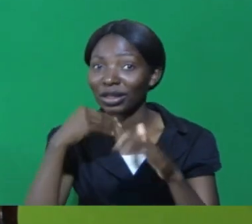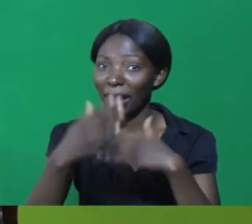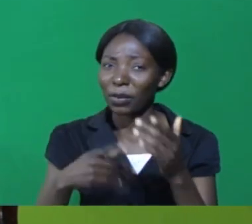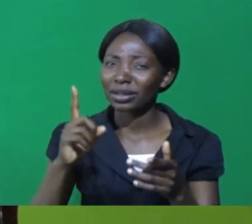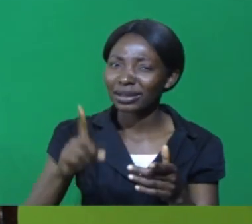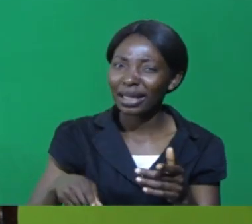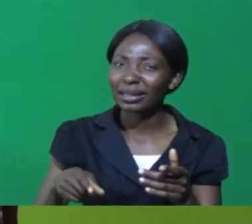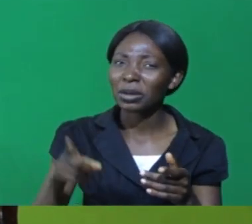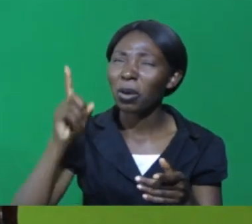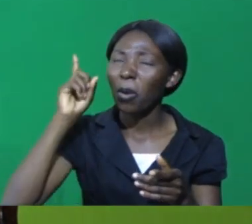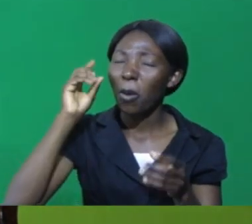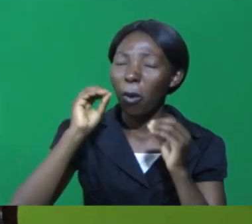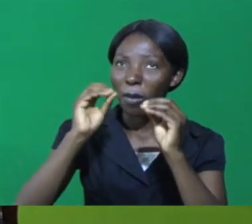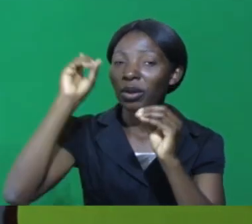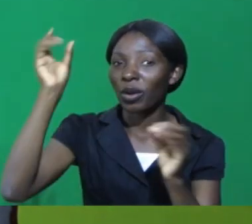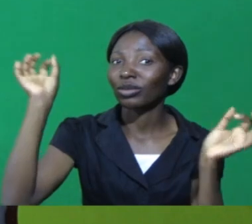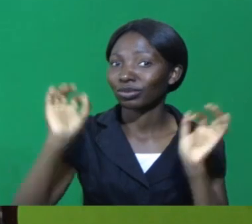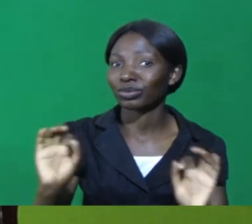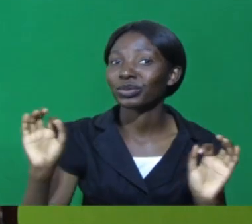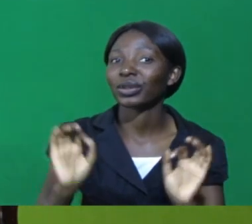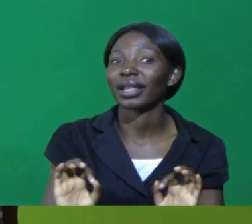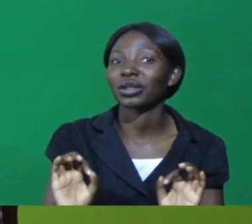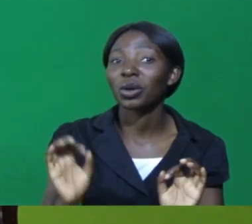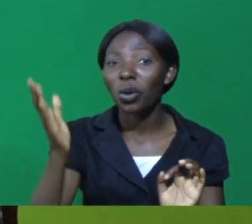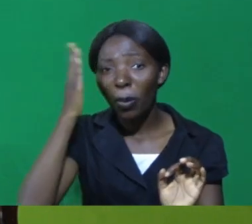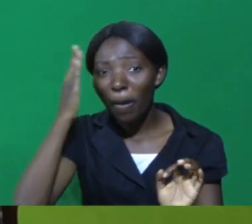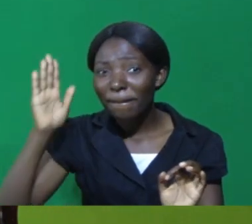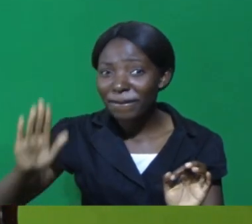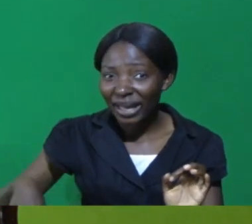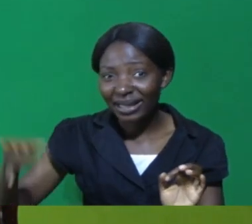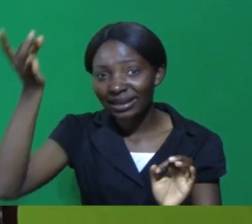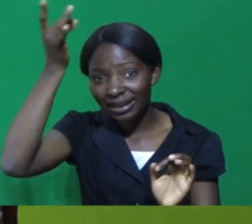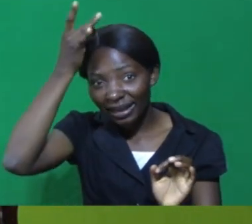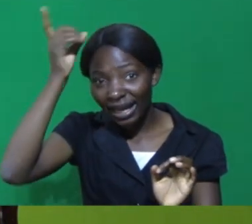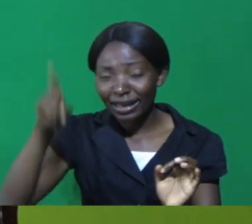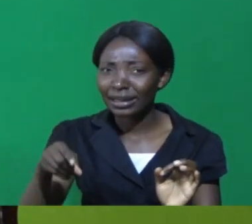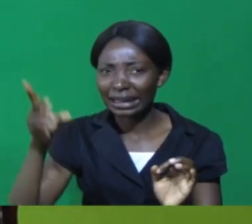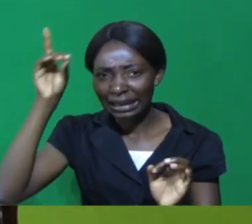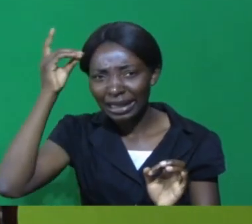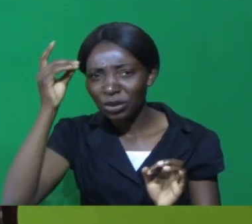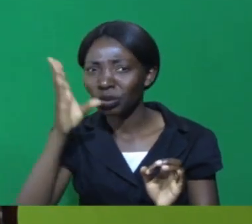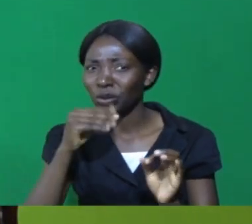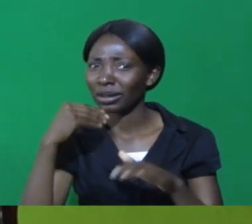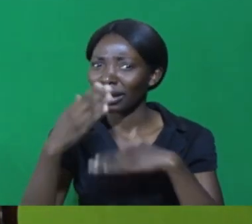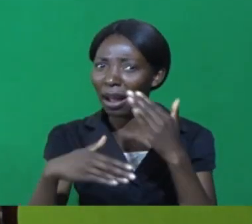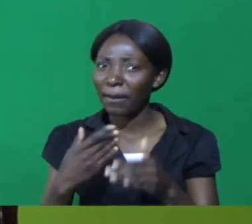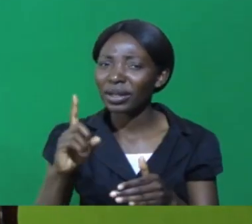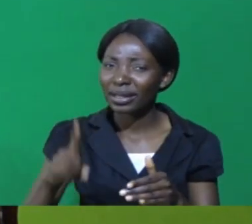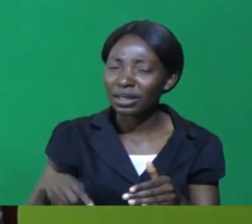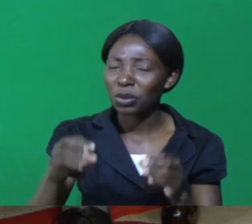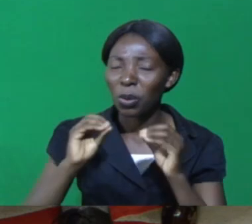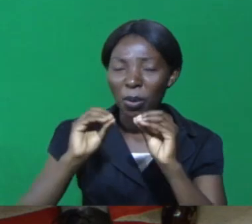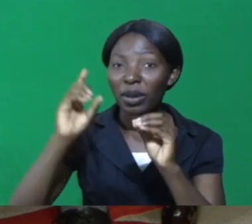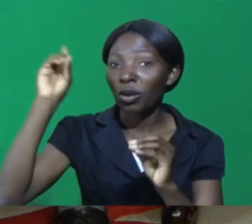Mwari. Ndiani mambo uyo akaprofitwa naDaniel anomhura